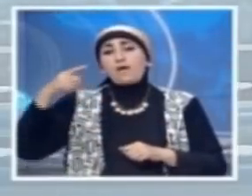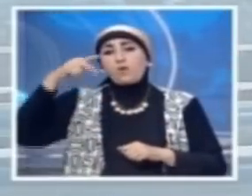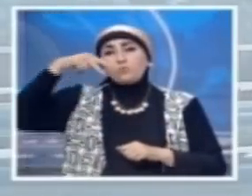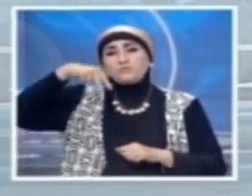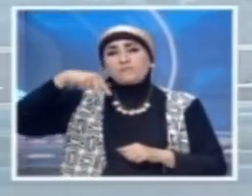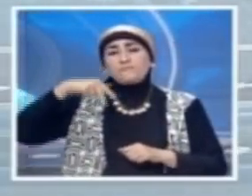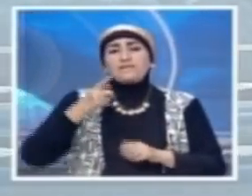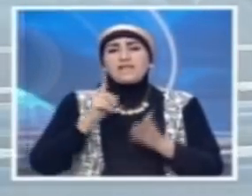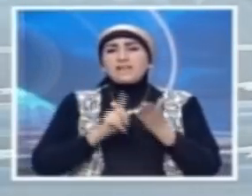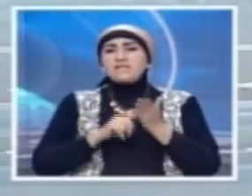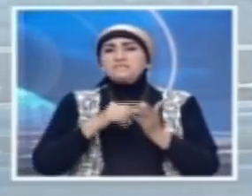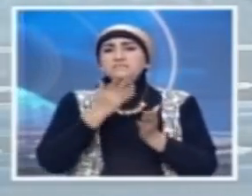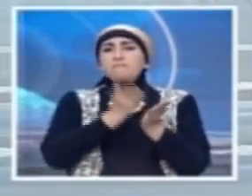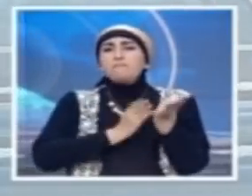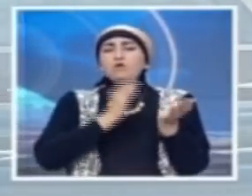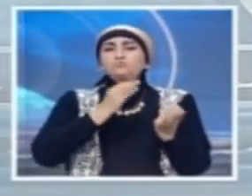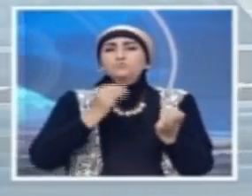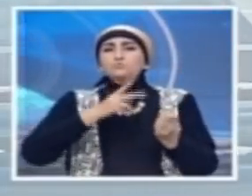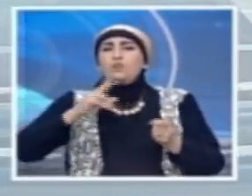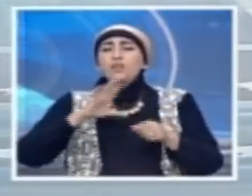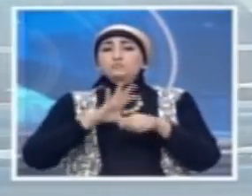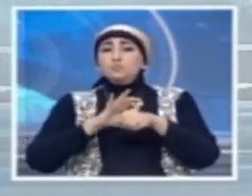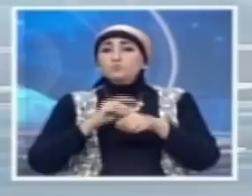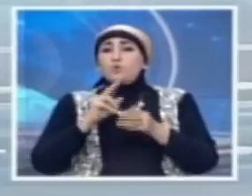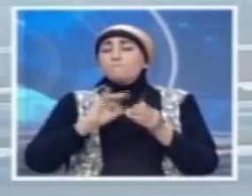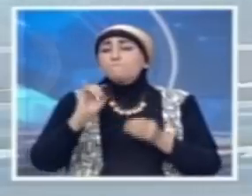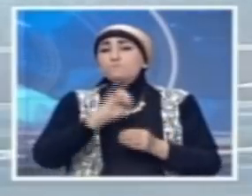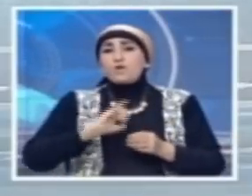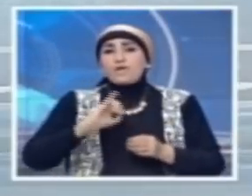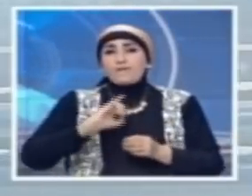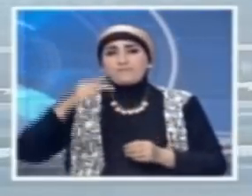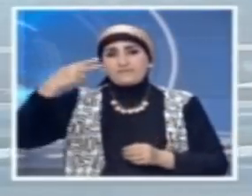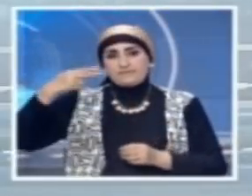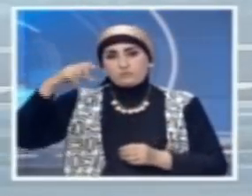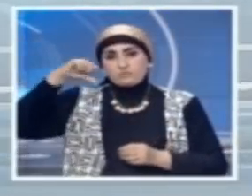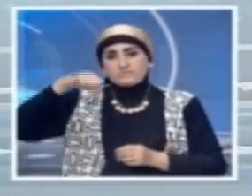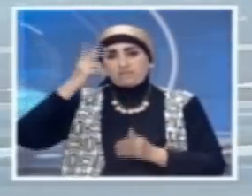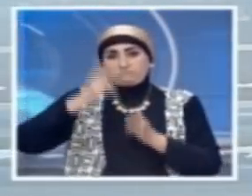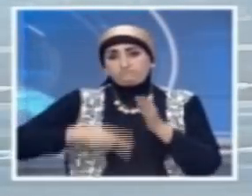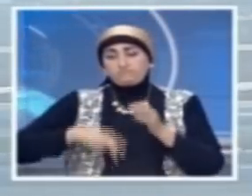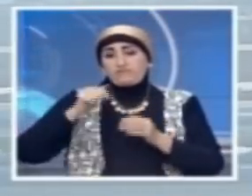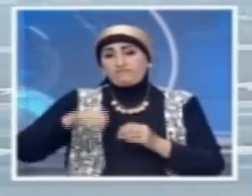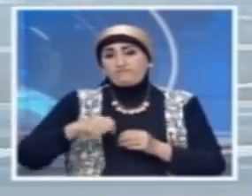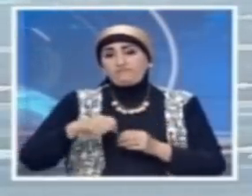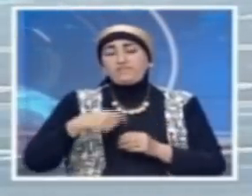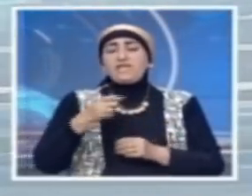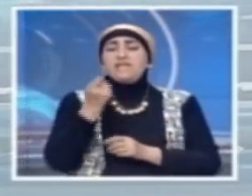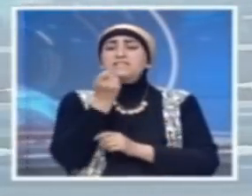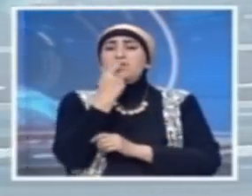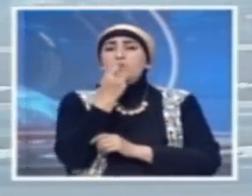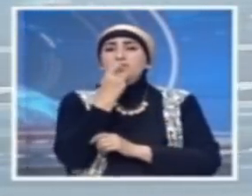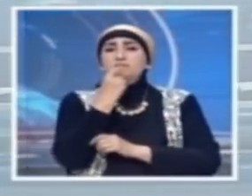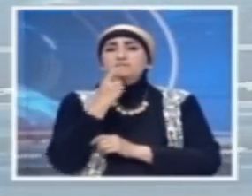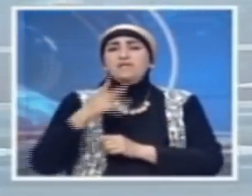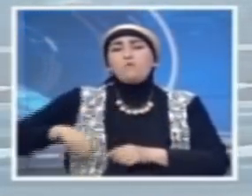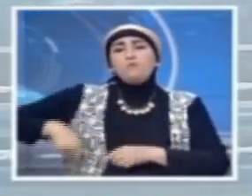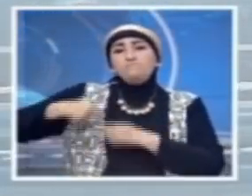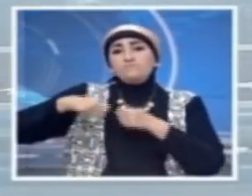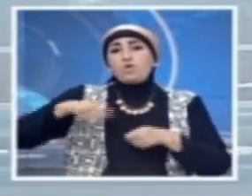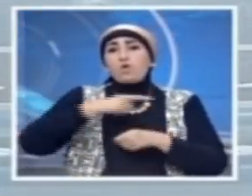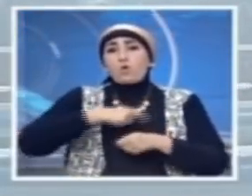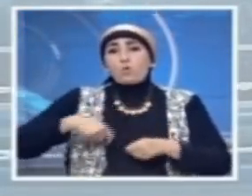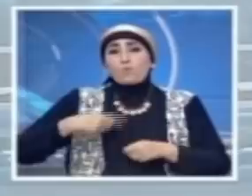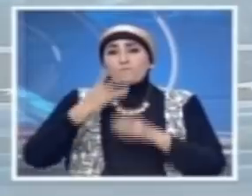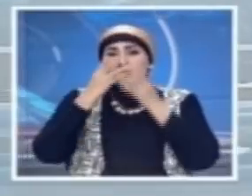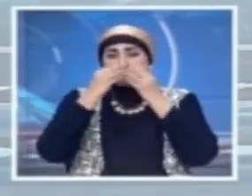تحتاج إلى تدخلات طبية، فضلا عن إصدار 92 قرار علاج على نفقة الدولة من رئيس الوزراء، إضافة